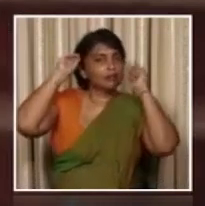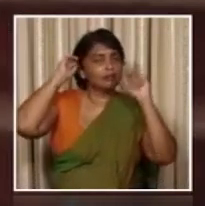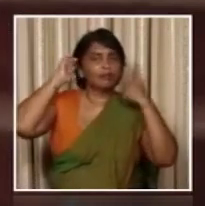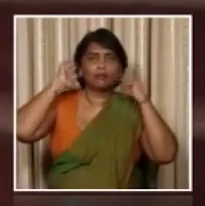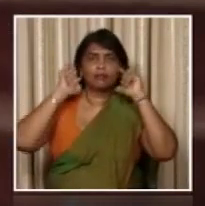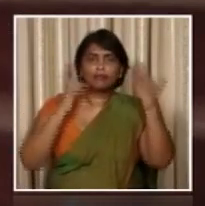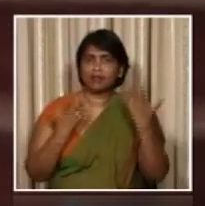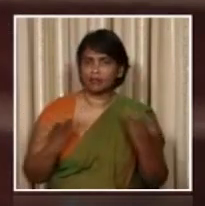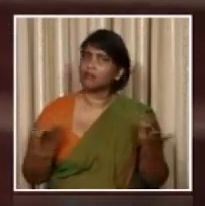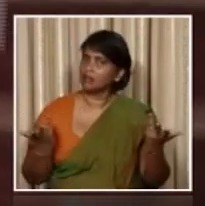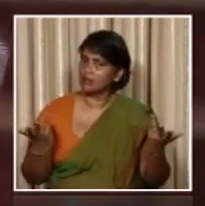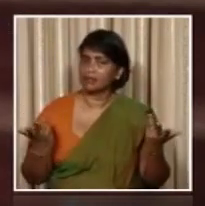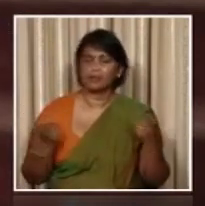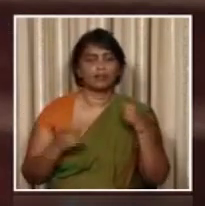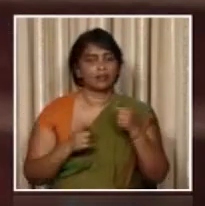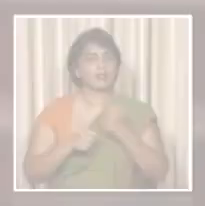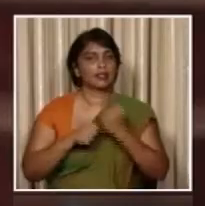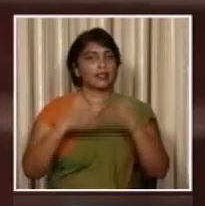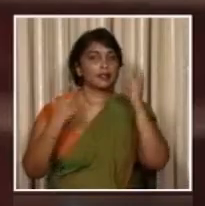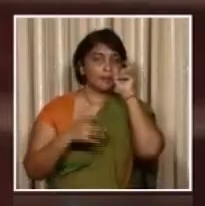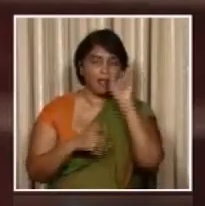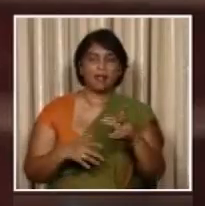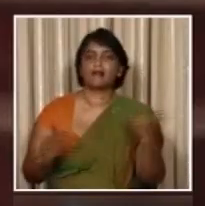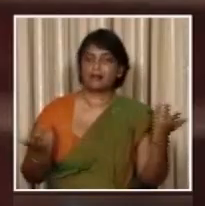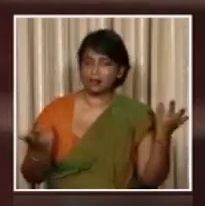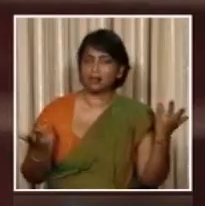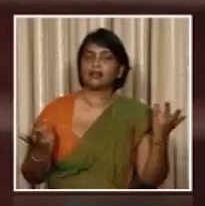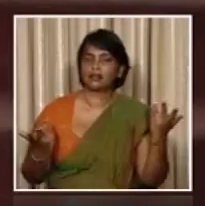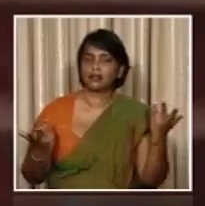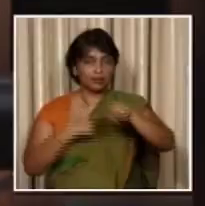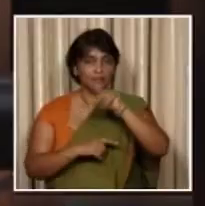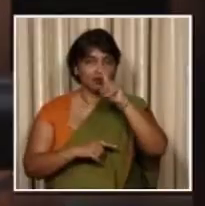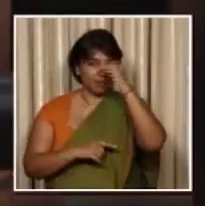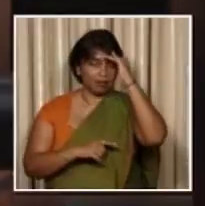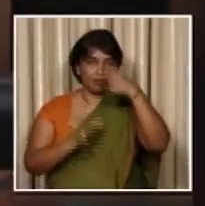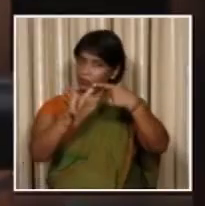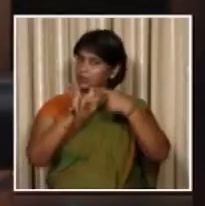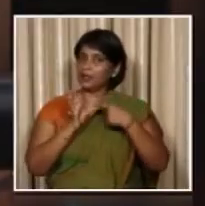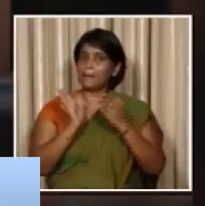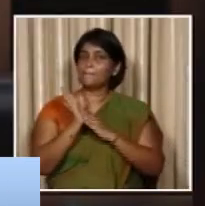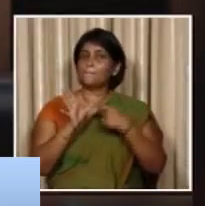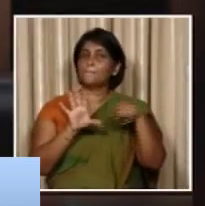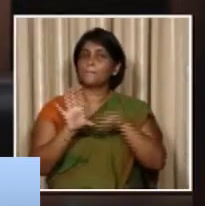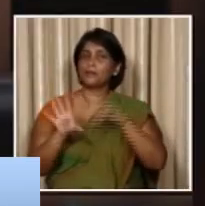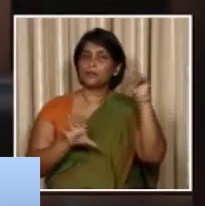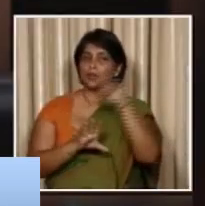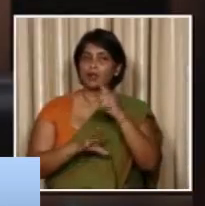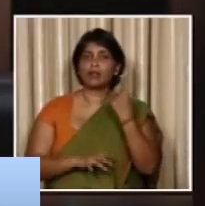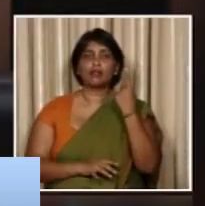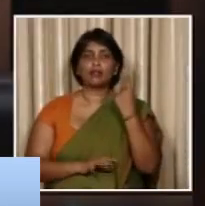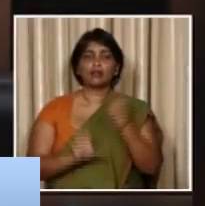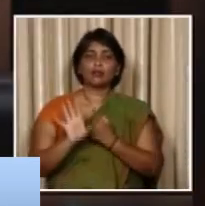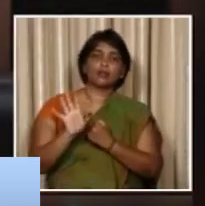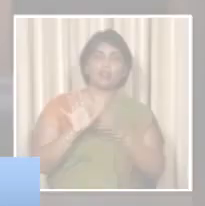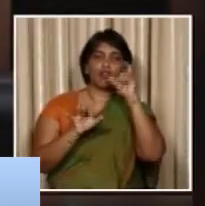ඉන්න විදියකුත් නැහැ නේද? එහෙමනම් ඒක ඔබතුමාලා එක්ක ගැසට් කියවන්නේ නැහැ. ඒක ඔබතුමාලා ඔබතුමාලාගේ වකිම කරලා නැහැ. මැයි පළවෙනිදට 1000ක් යෝන්